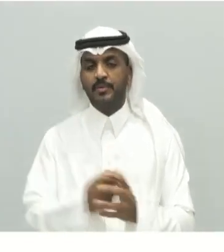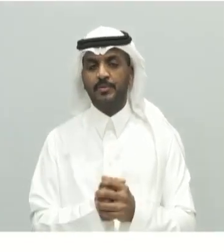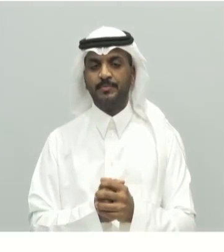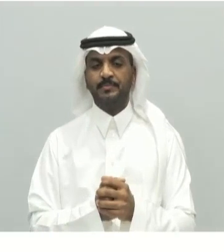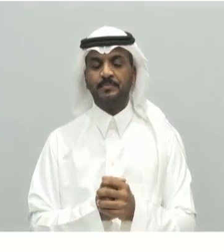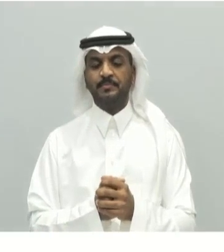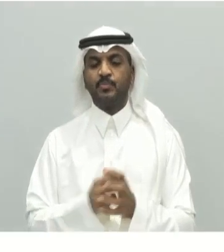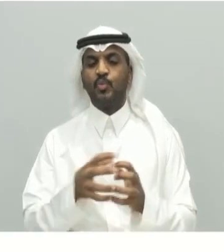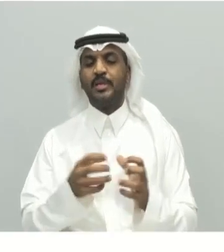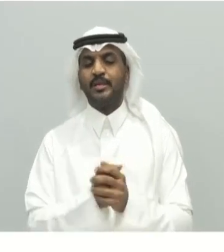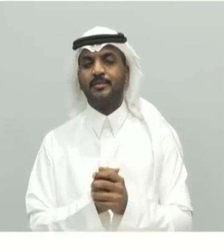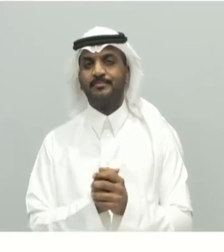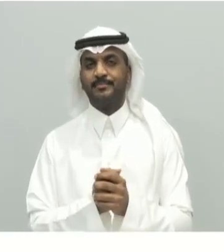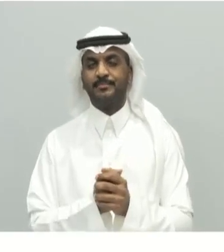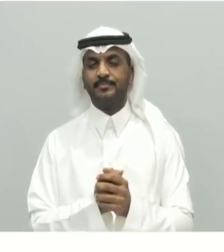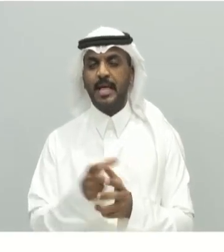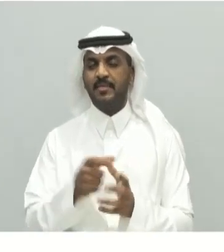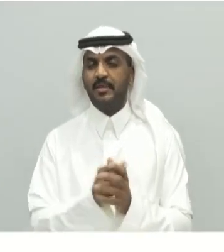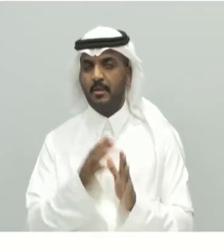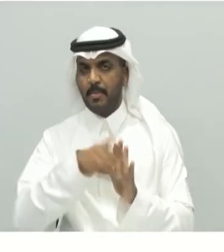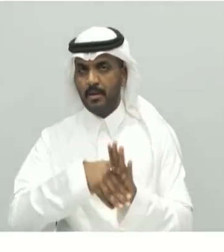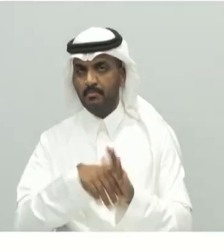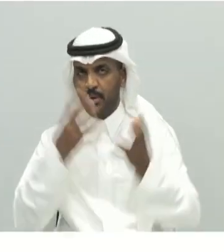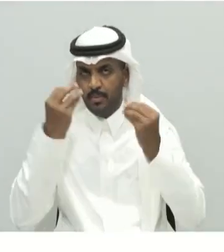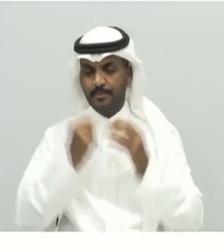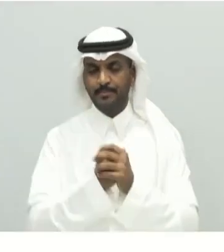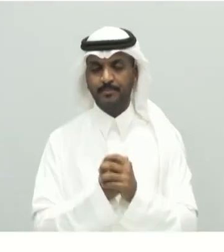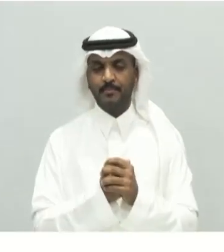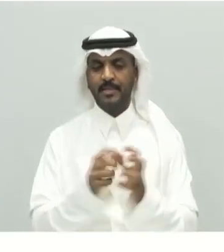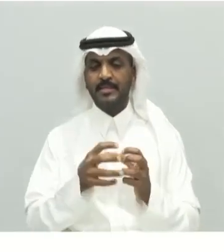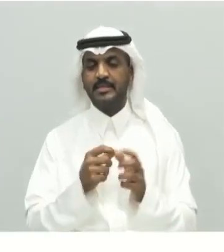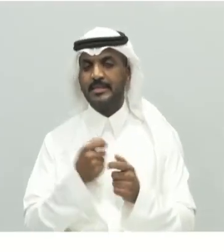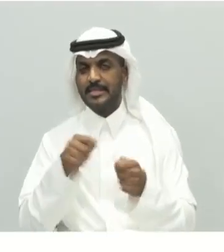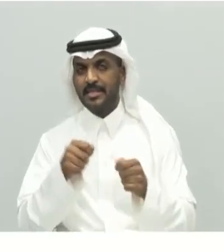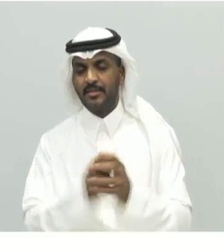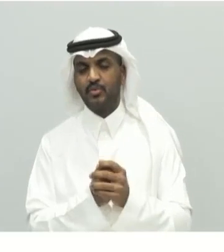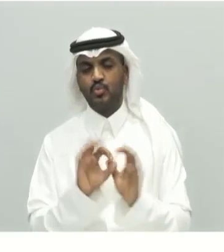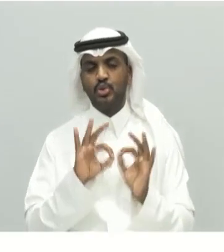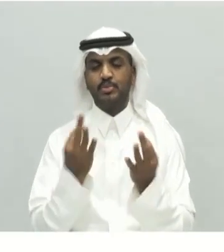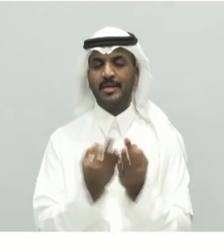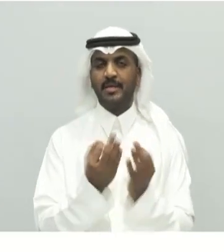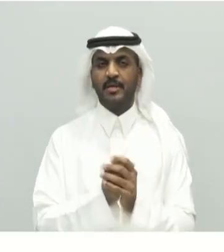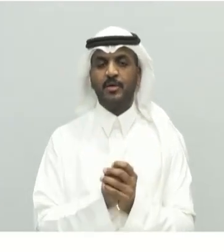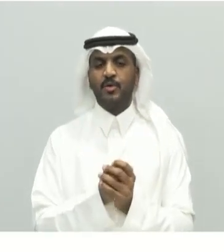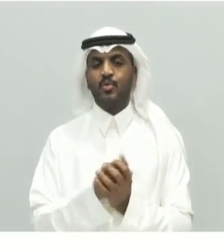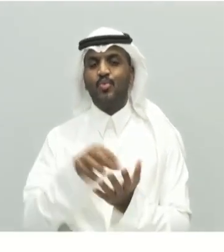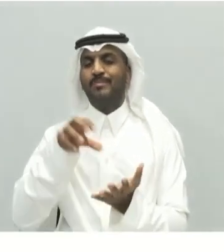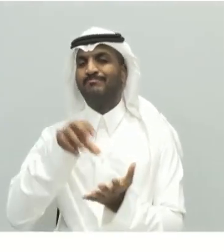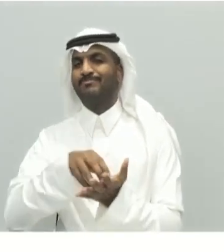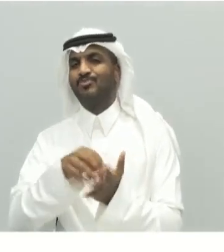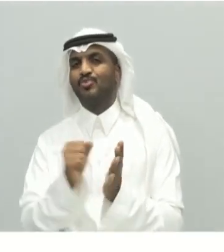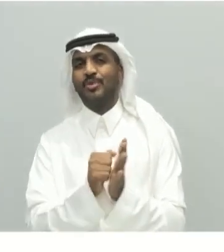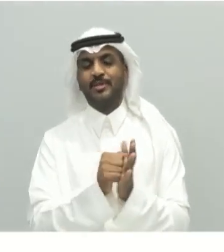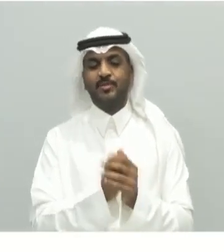الدوله وتحليل هذه البيانات وتحليلها اقتصادي واجتماعيا